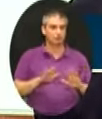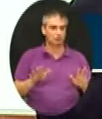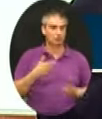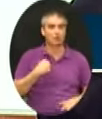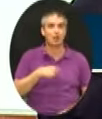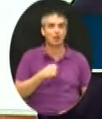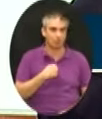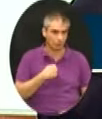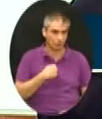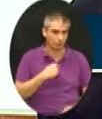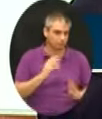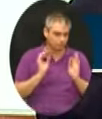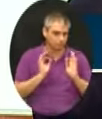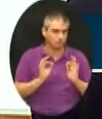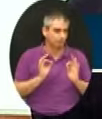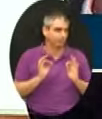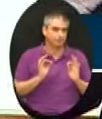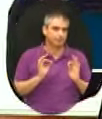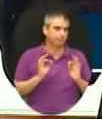אנחנו באמת...